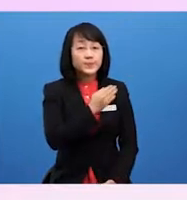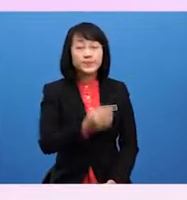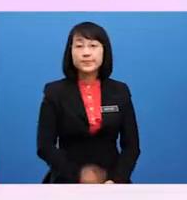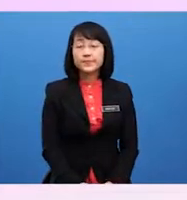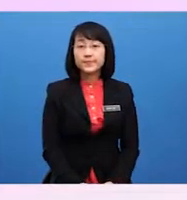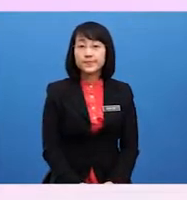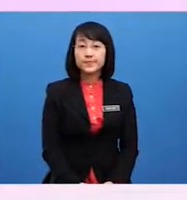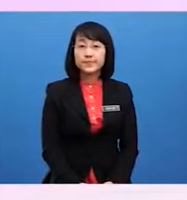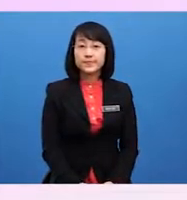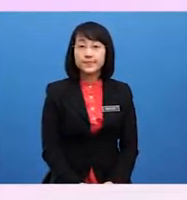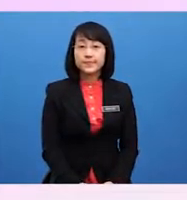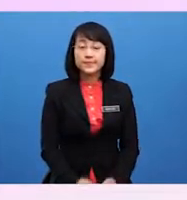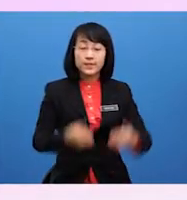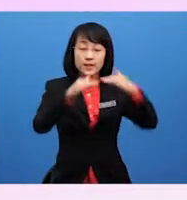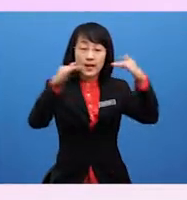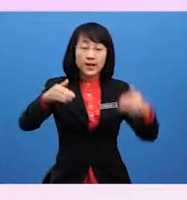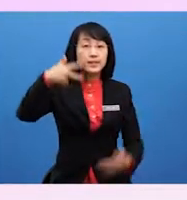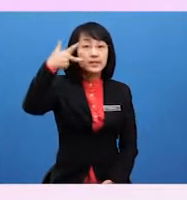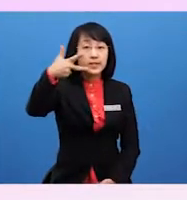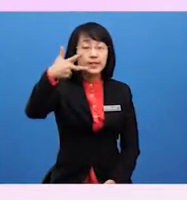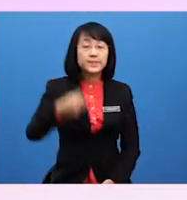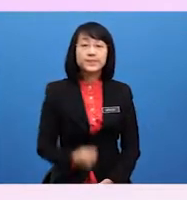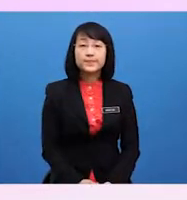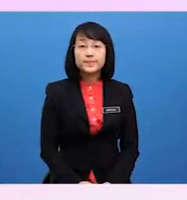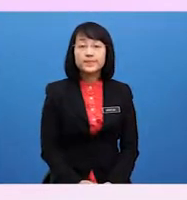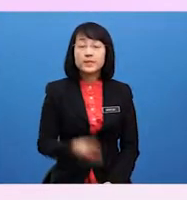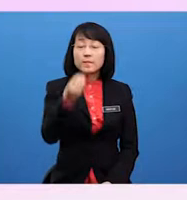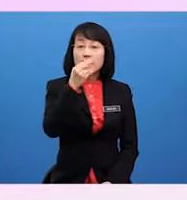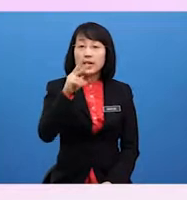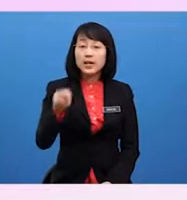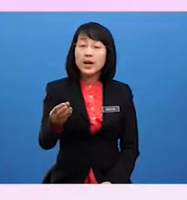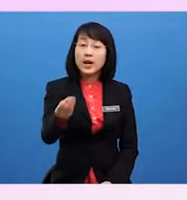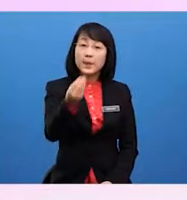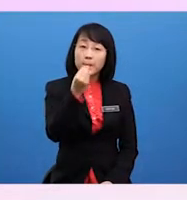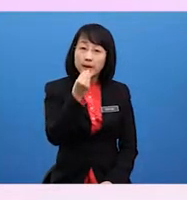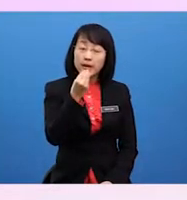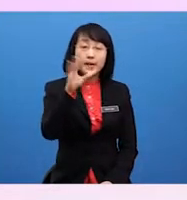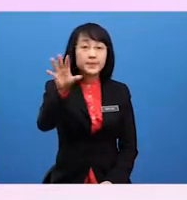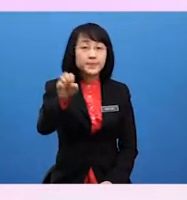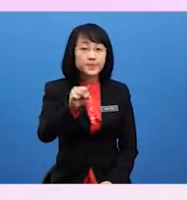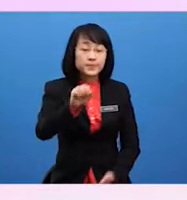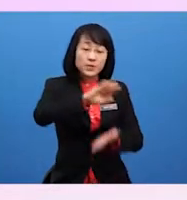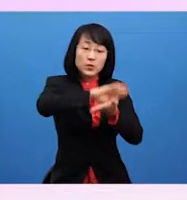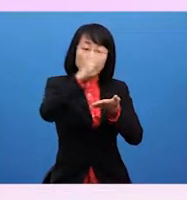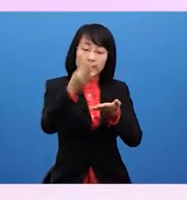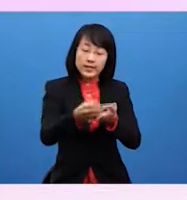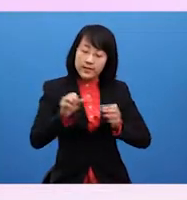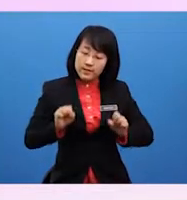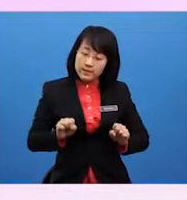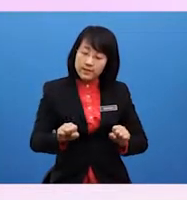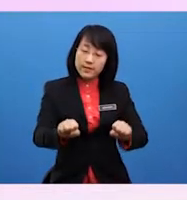Seterusnya, aras tiga adalah makanan yang perlu diambil dalam kuantiti yang